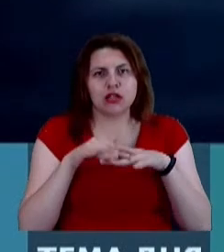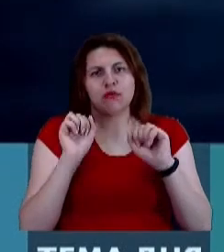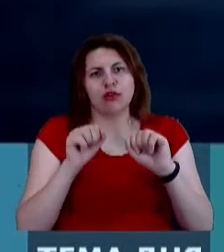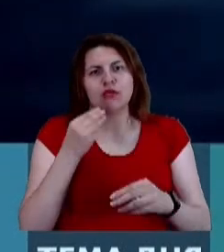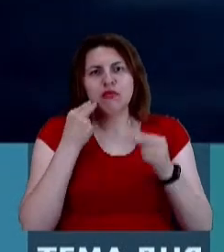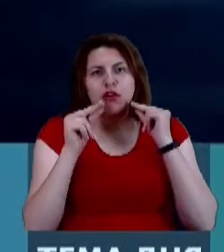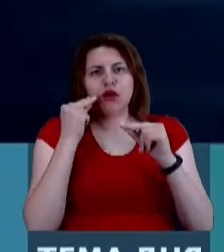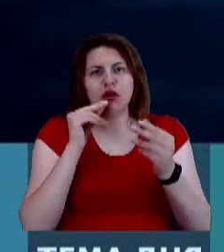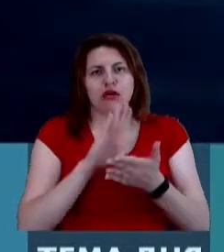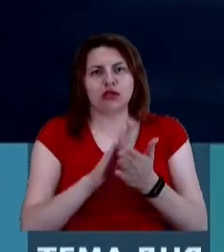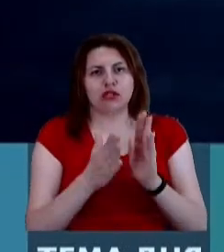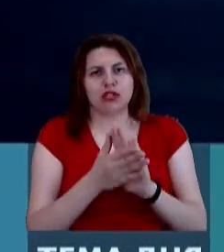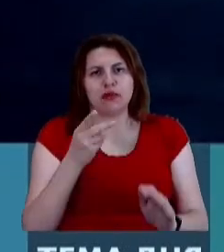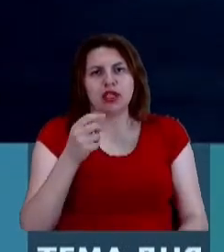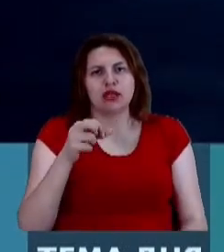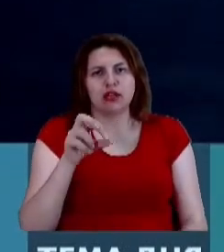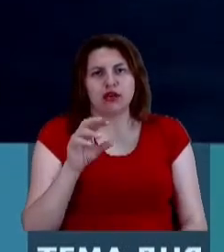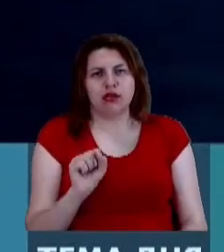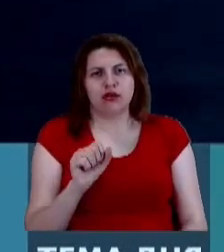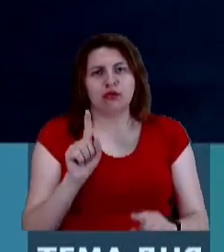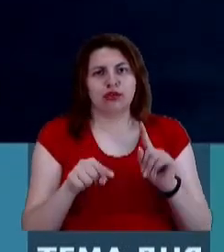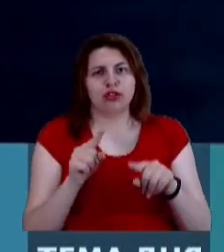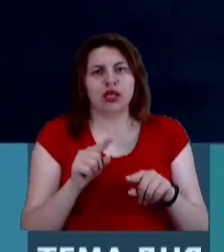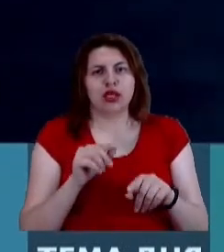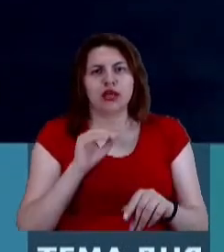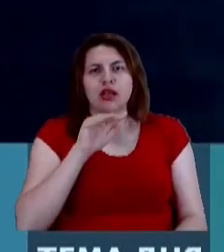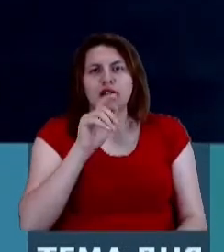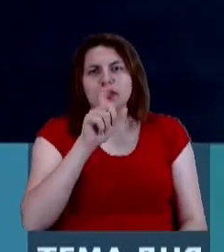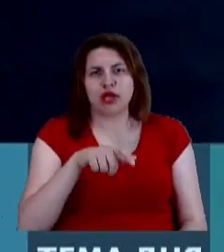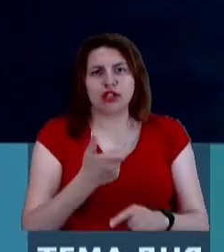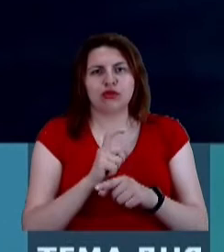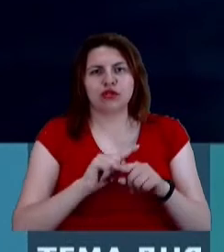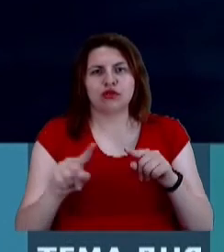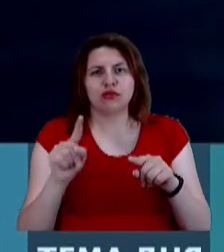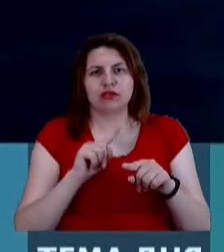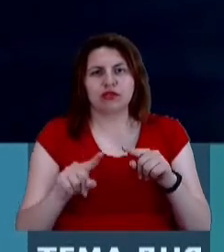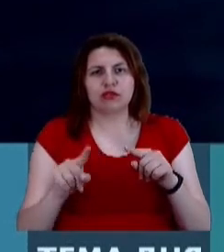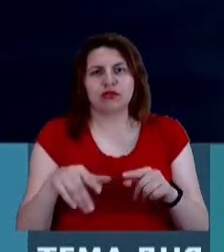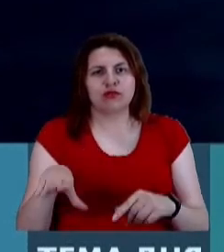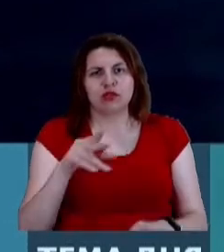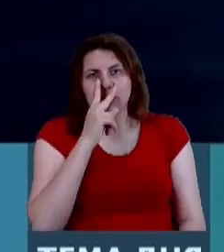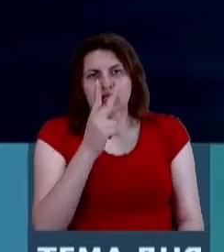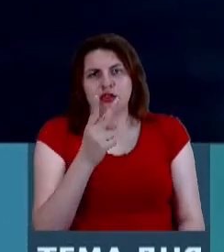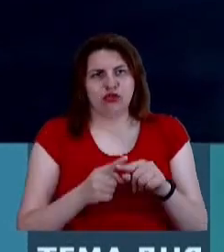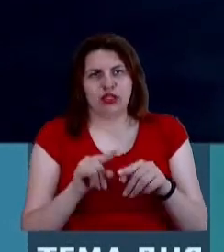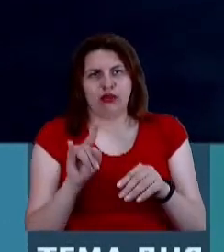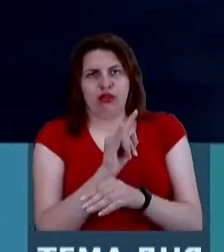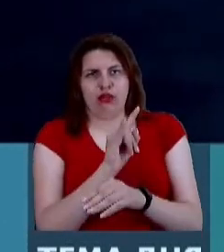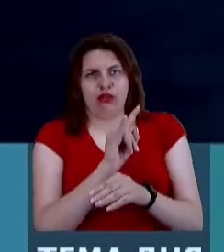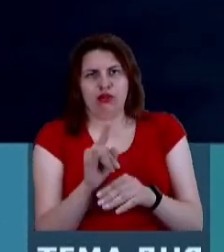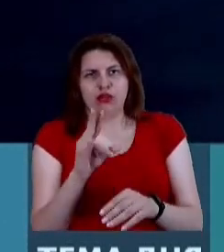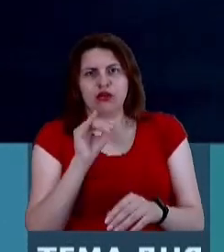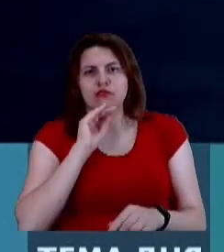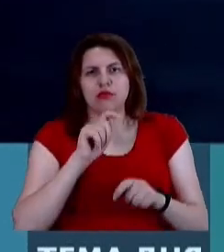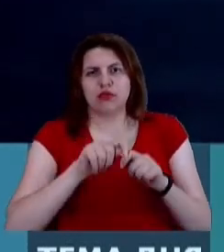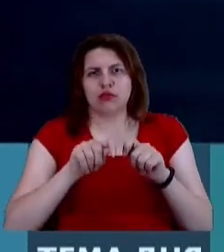з медіа, тому що деякі експерти дуже швидко стане всім очевидно, що вони ніякі не експерти, а просто якісь люди,